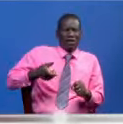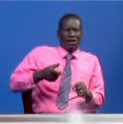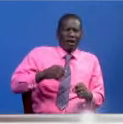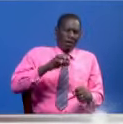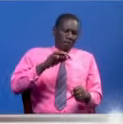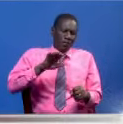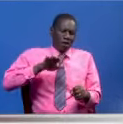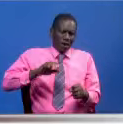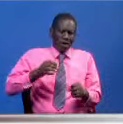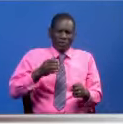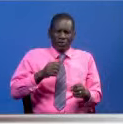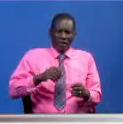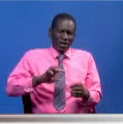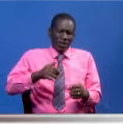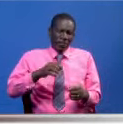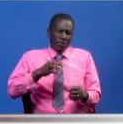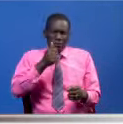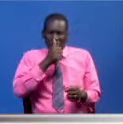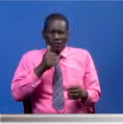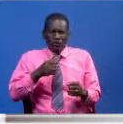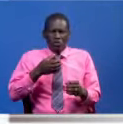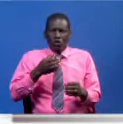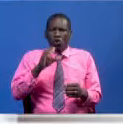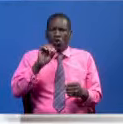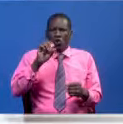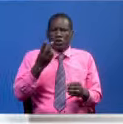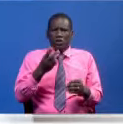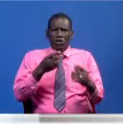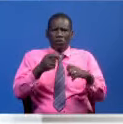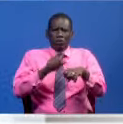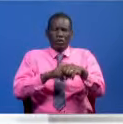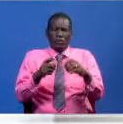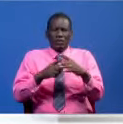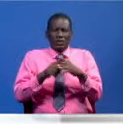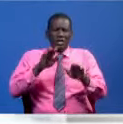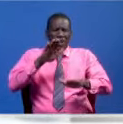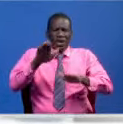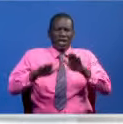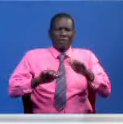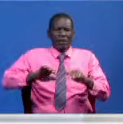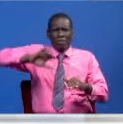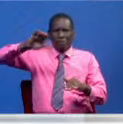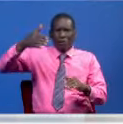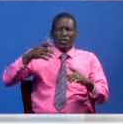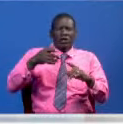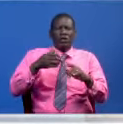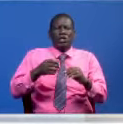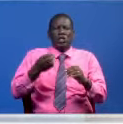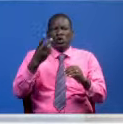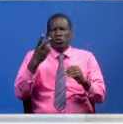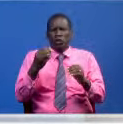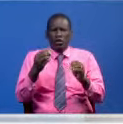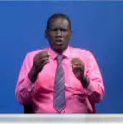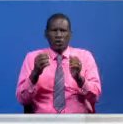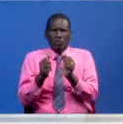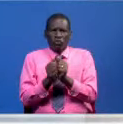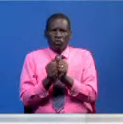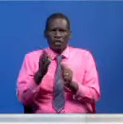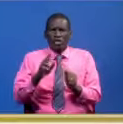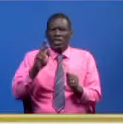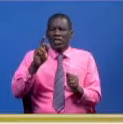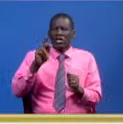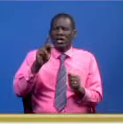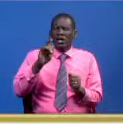Tangu kuanza urebu wake wa kupanda milima mwaka wa 2014 kwa kupanda mlima Kenya, Kirui amekuwa na mafanikio